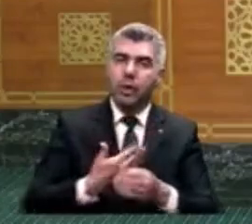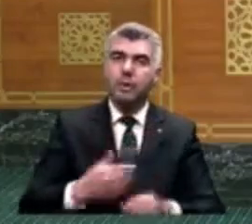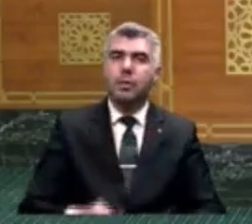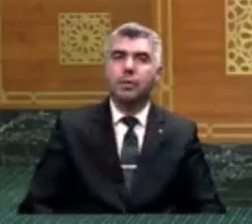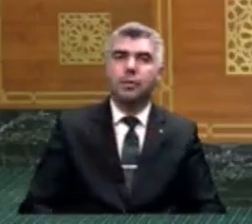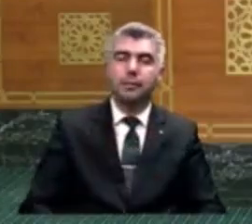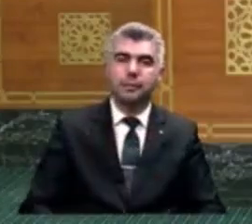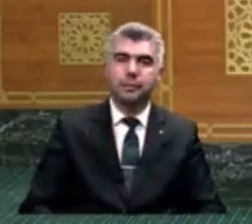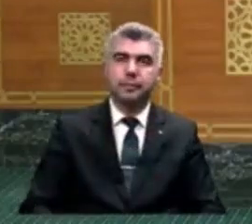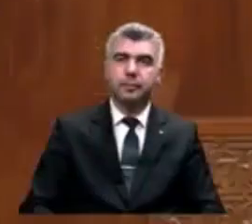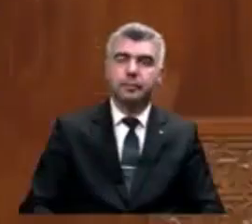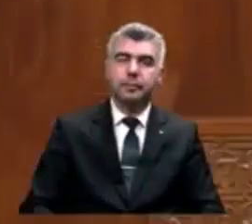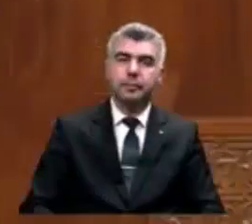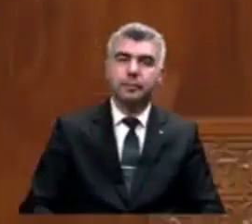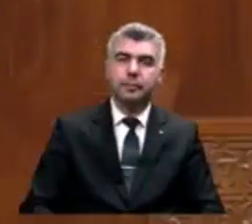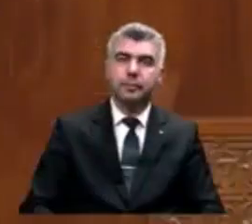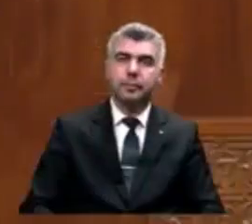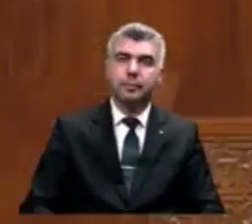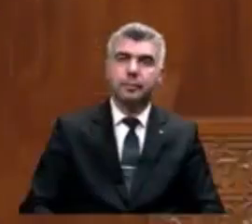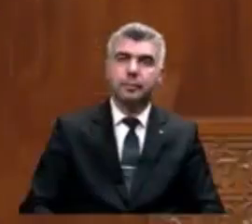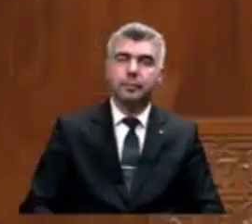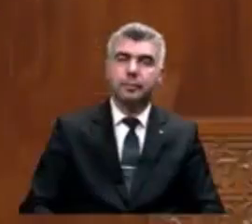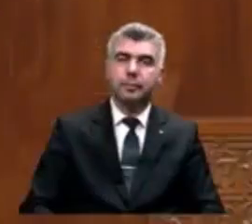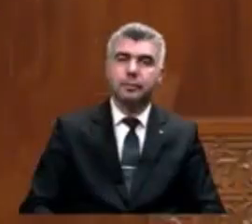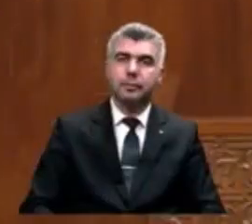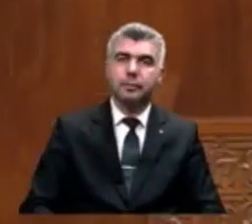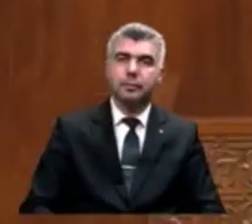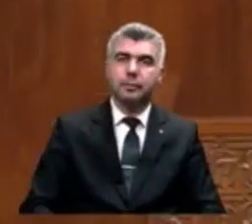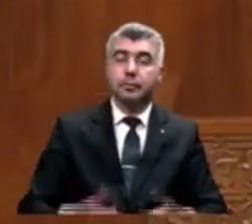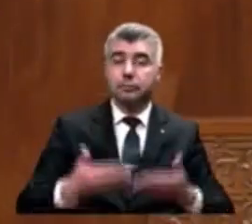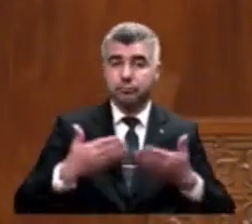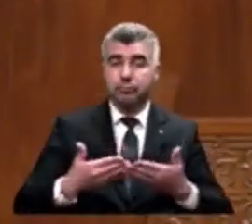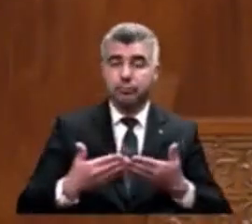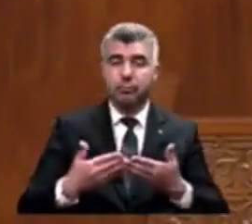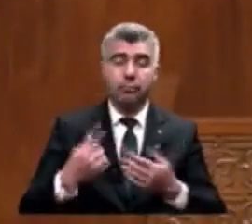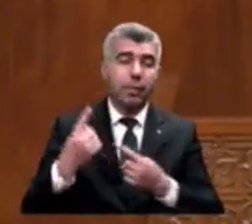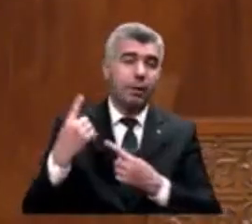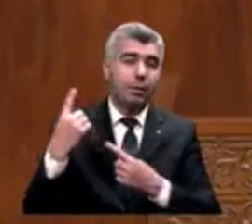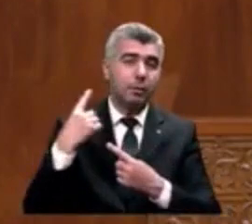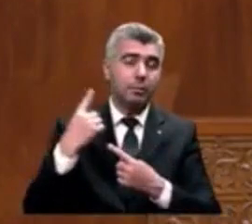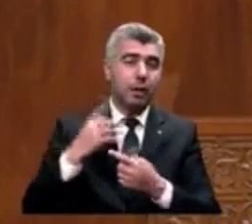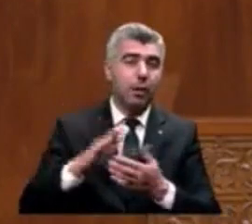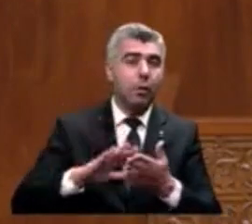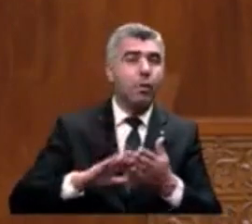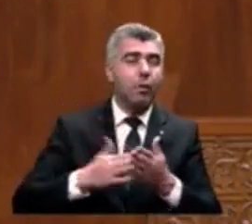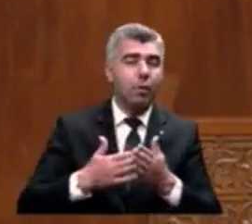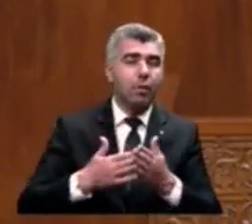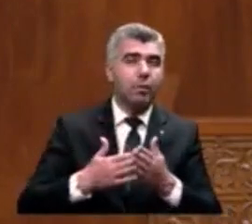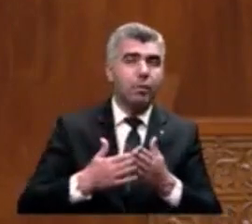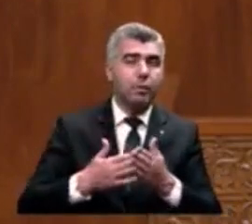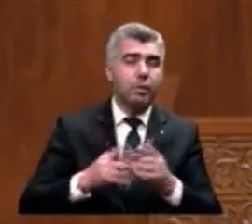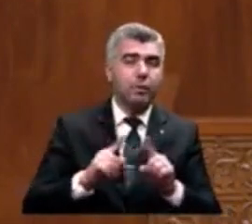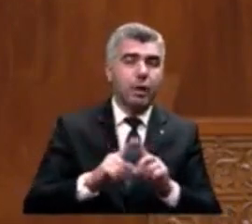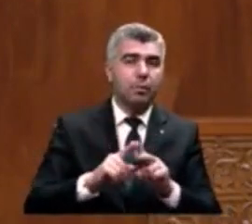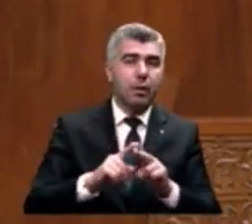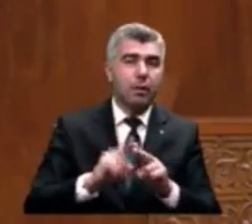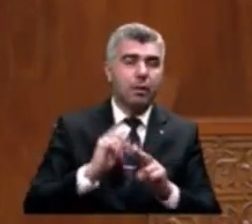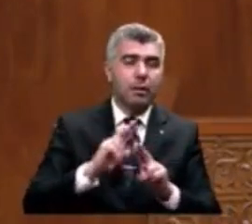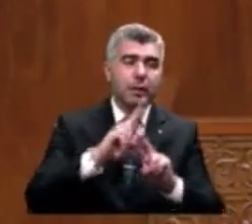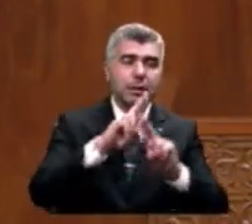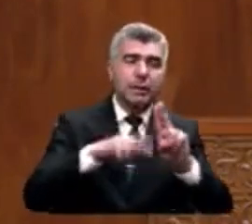والمستشارون المحترمون. انا استمعت لكل التعقيبات اللي جات